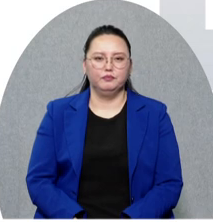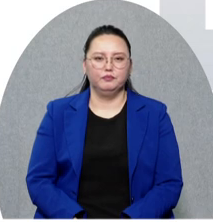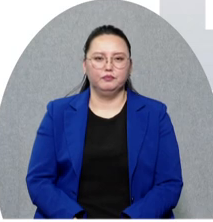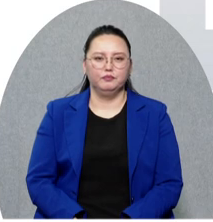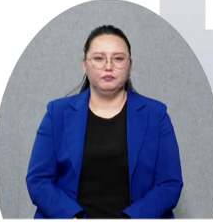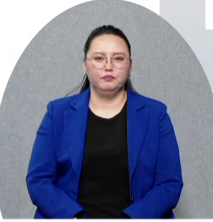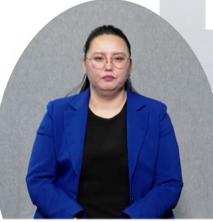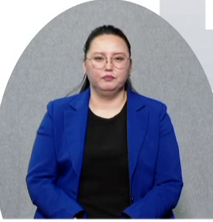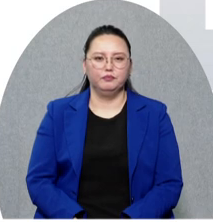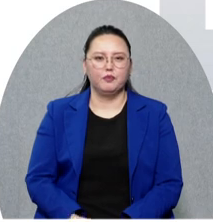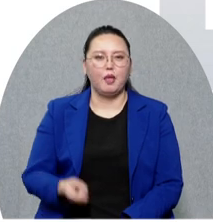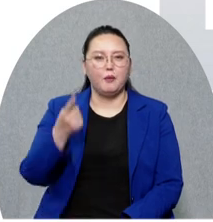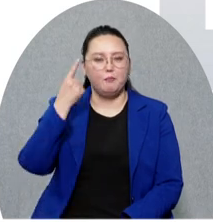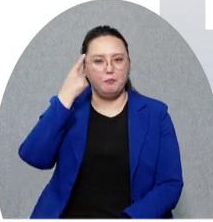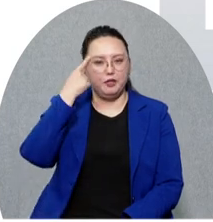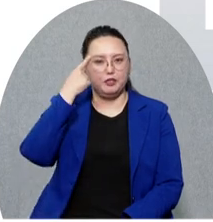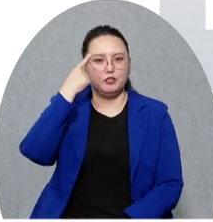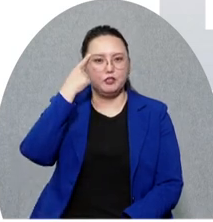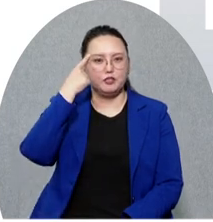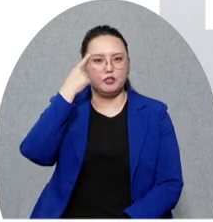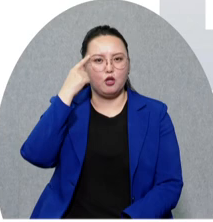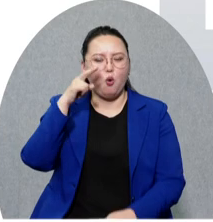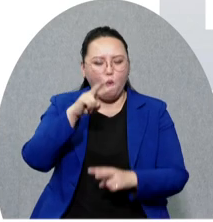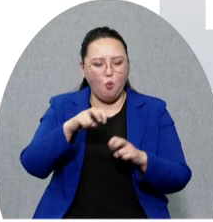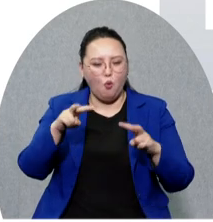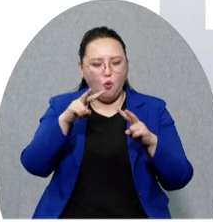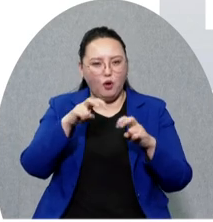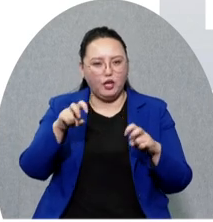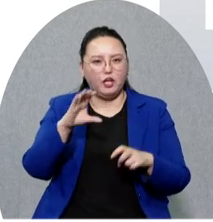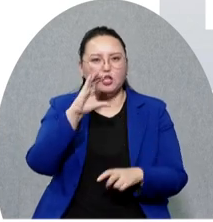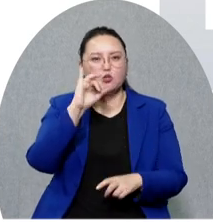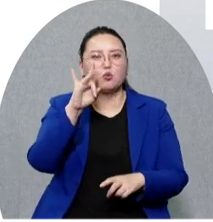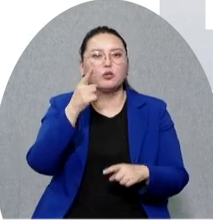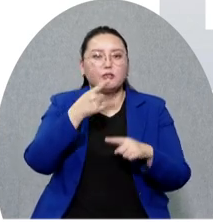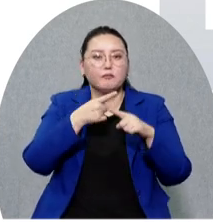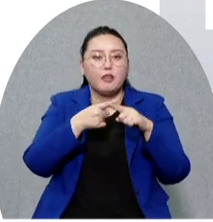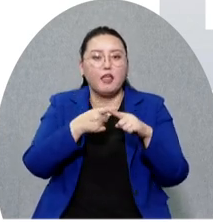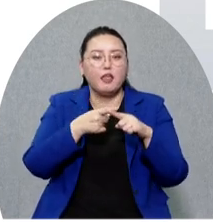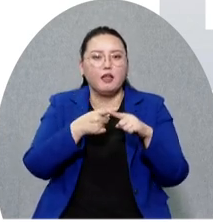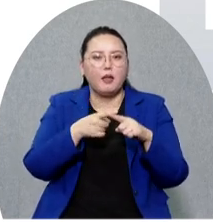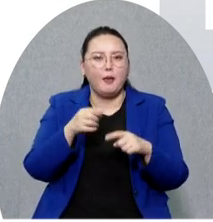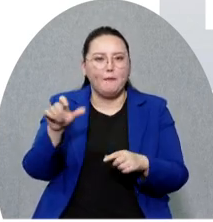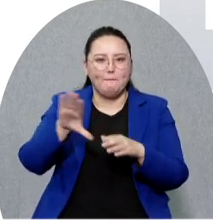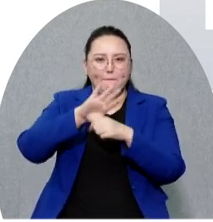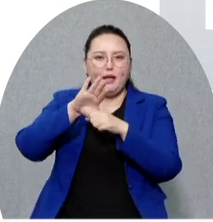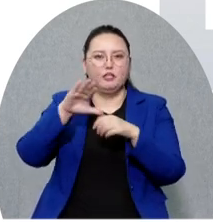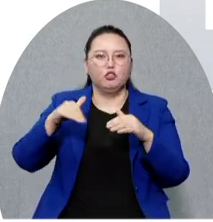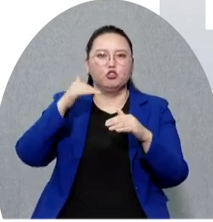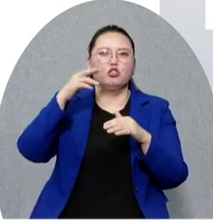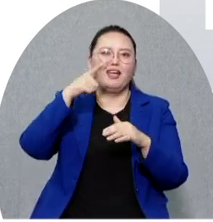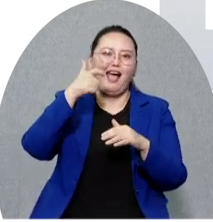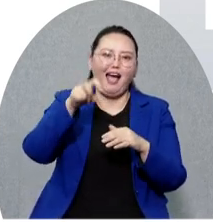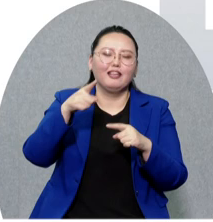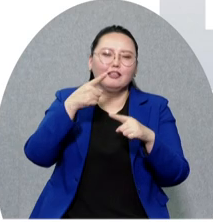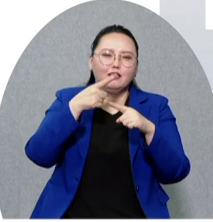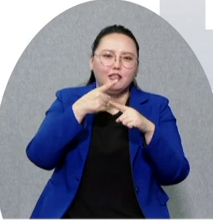шүү. Таавраа таахын хамт мэдж ухахын сур дээр мандаж хөгчхийн галыг